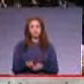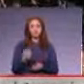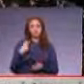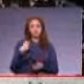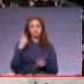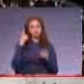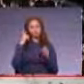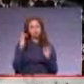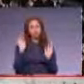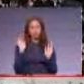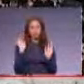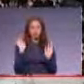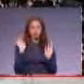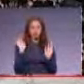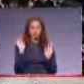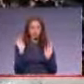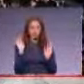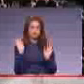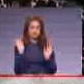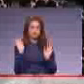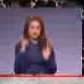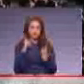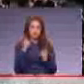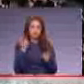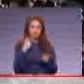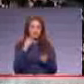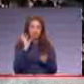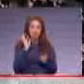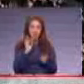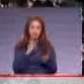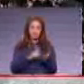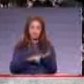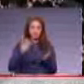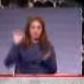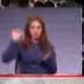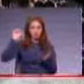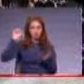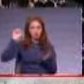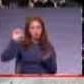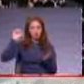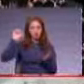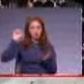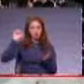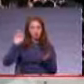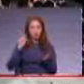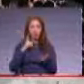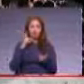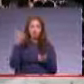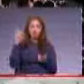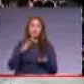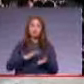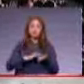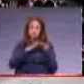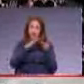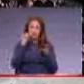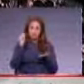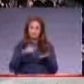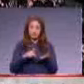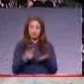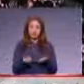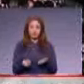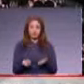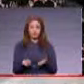محيرة، لأن النقابة على قد ما بتقدر بتعمل.